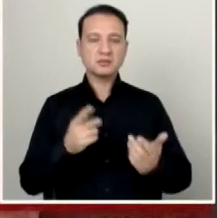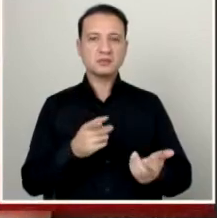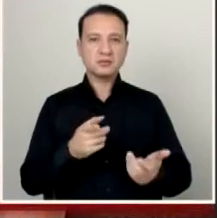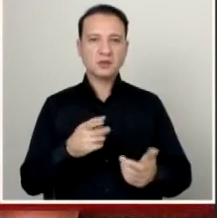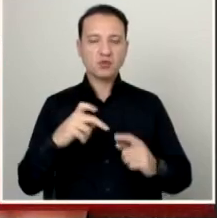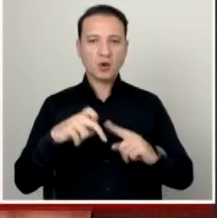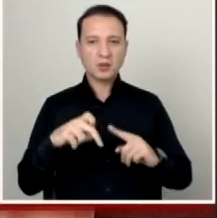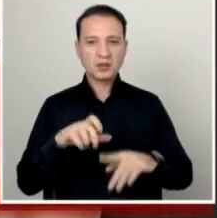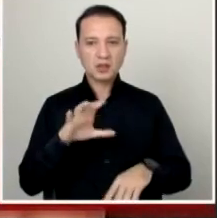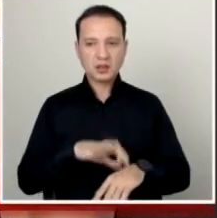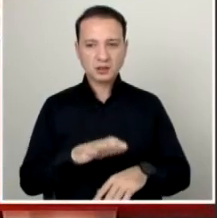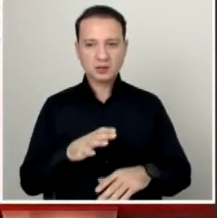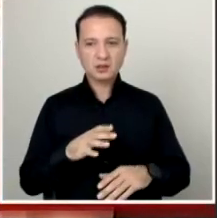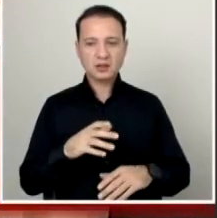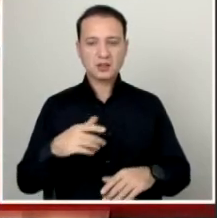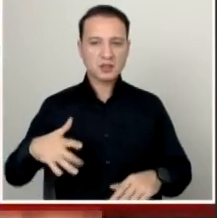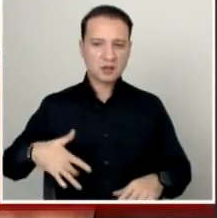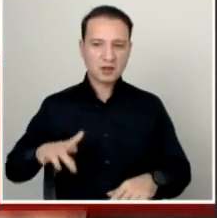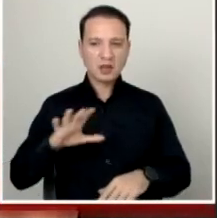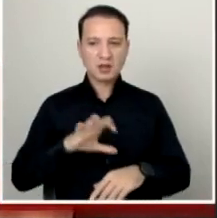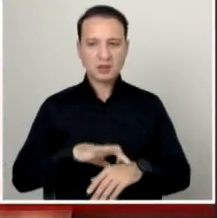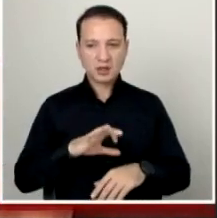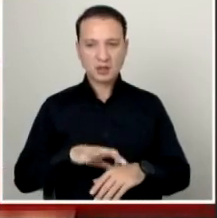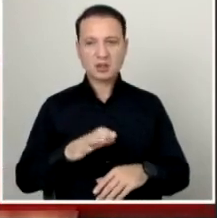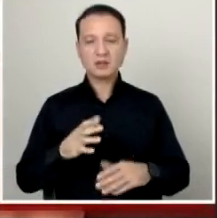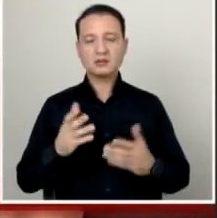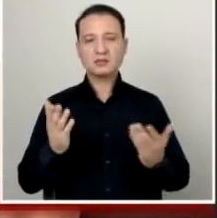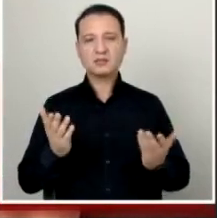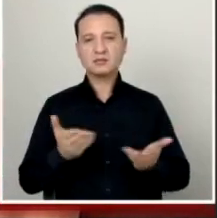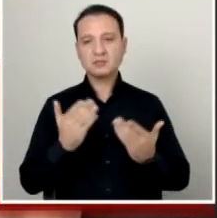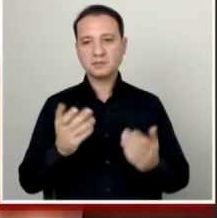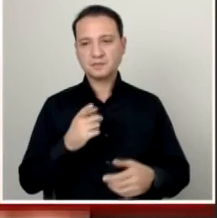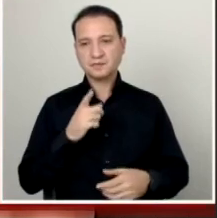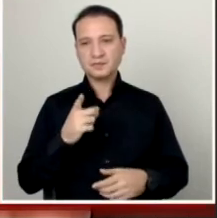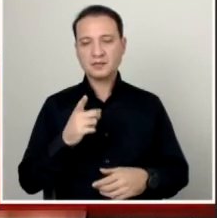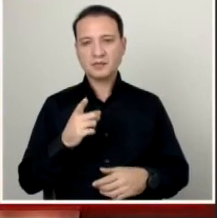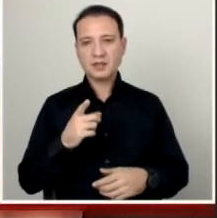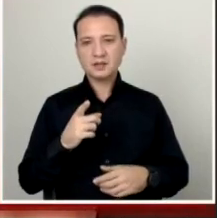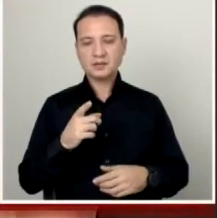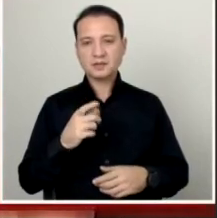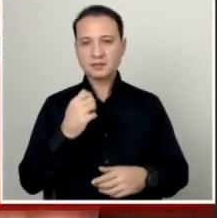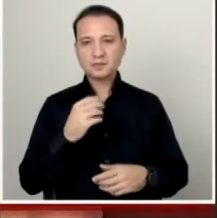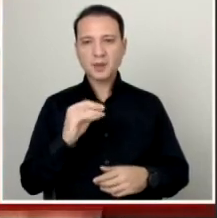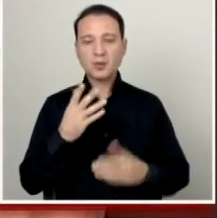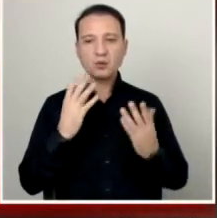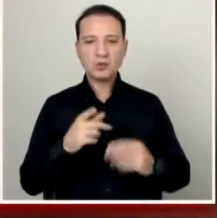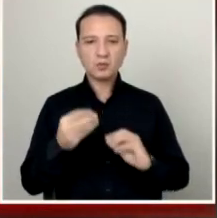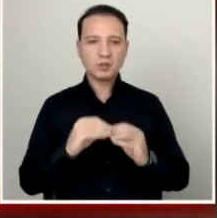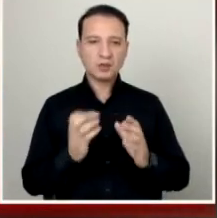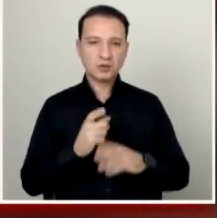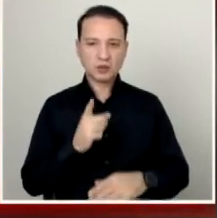romatizmal hastalıklara kadar, sapra kesesi rahatsızlıklarından tutun, ondan sonra işte kısırlıklara kadar, dünya kadar soruna yol